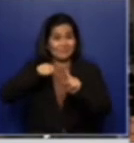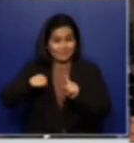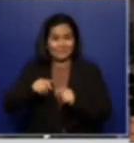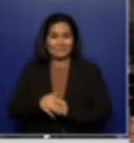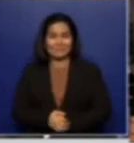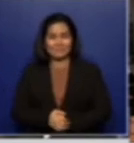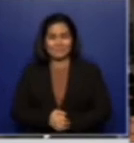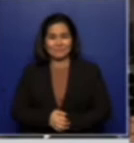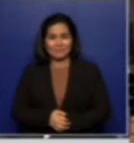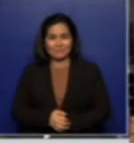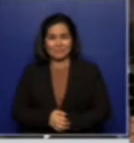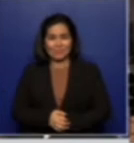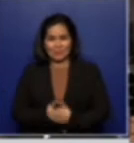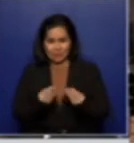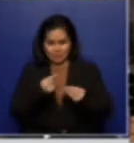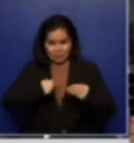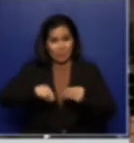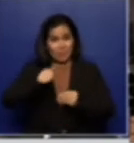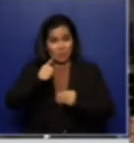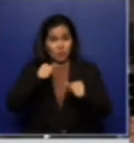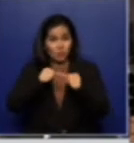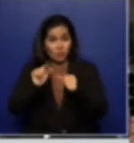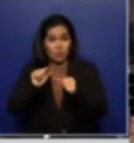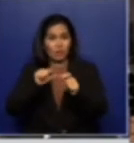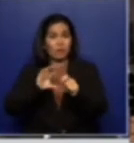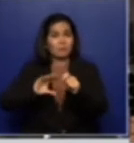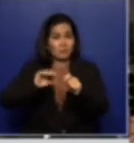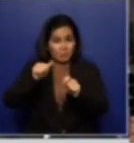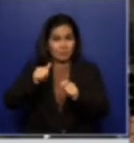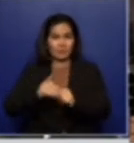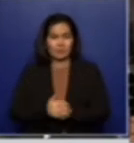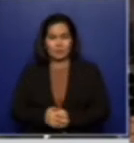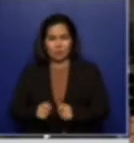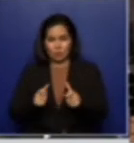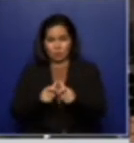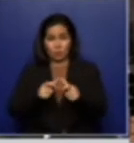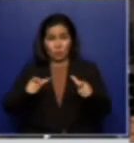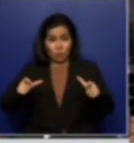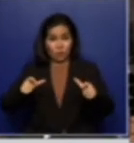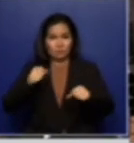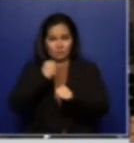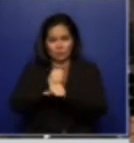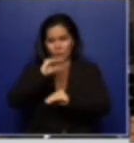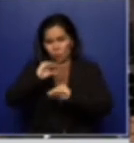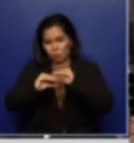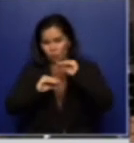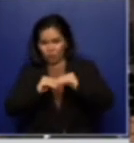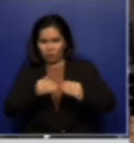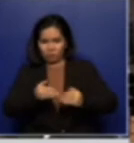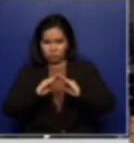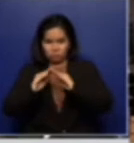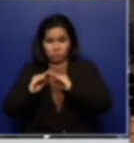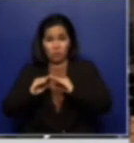ป็นที่ทำเลดีใจกลางเมืองปากช่องมีเนื้อที่ที่จัดทำโครงการนั้น